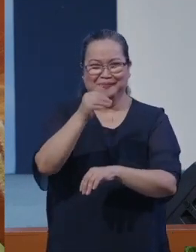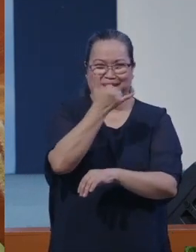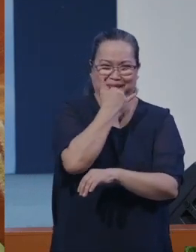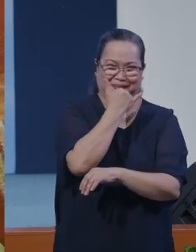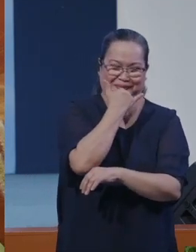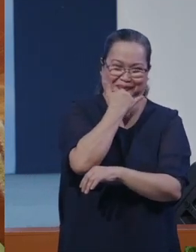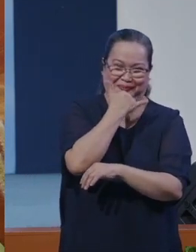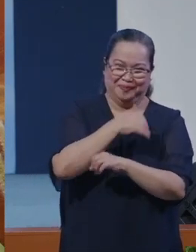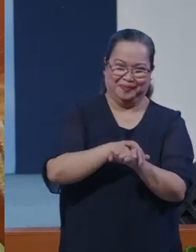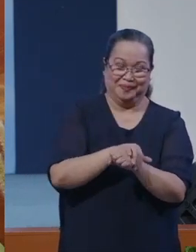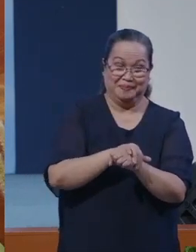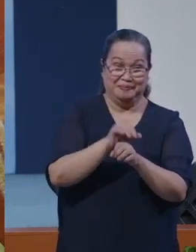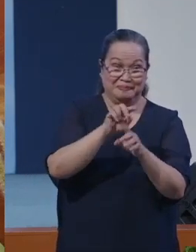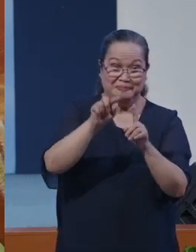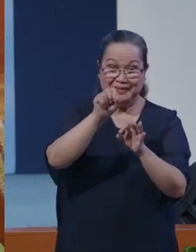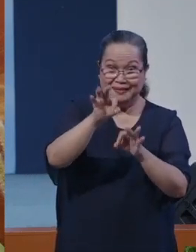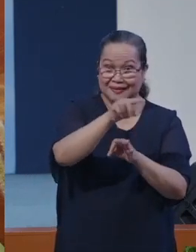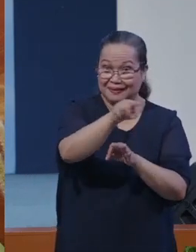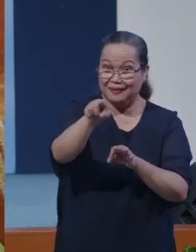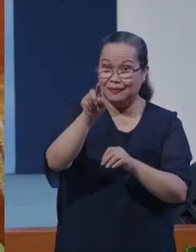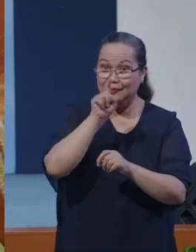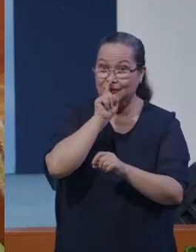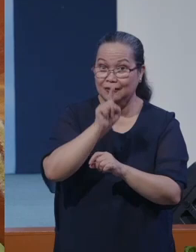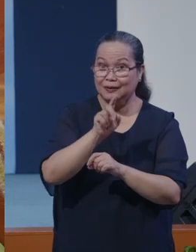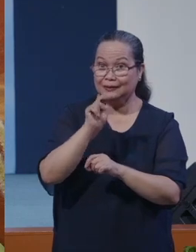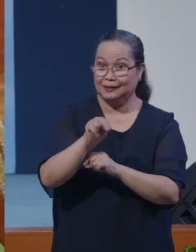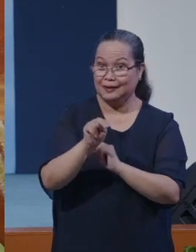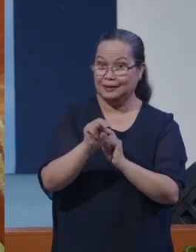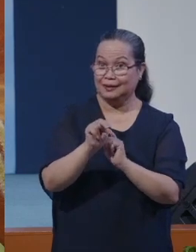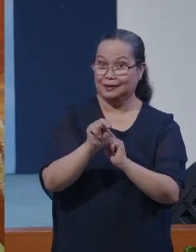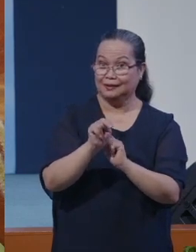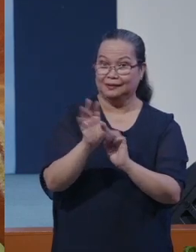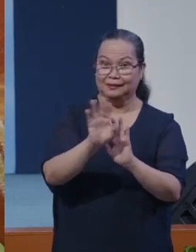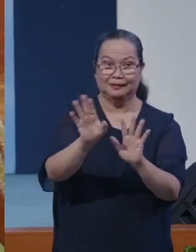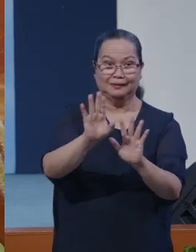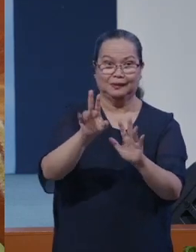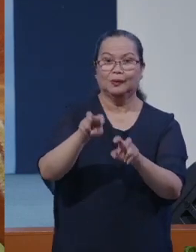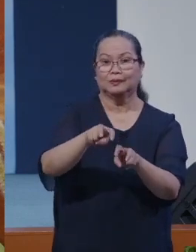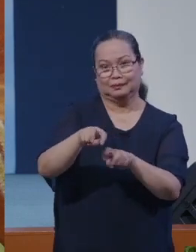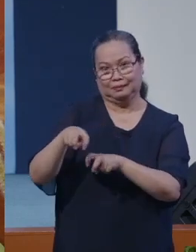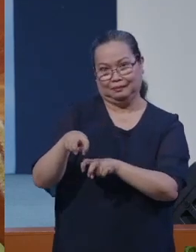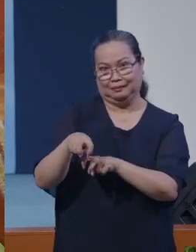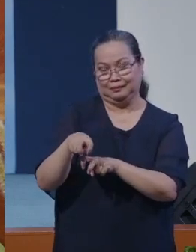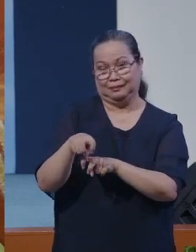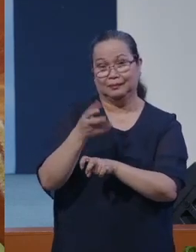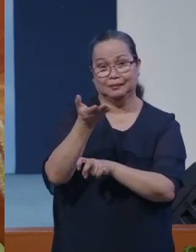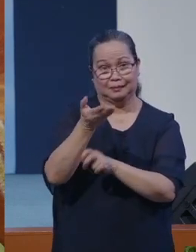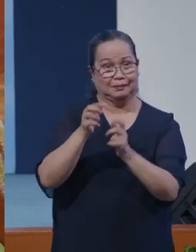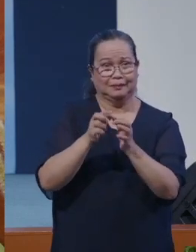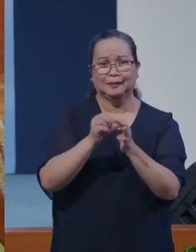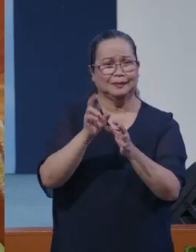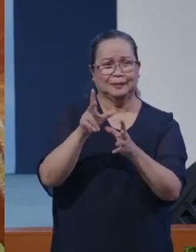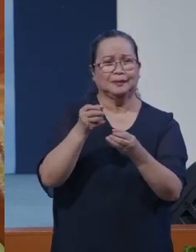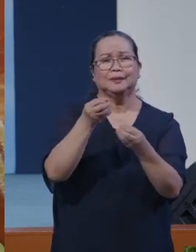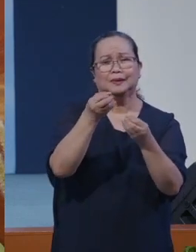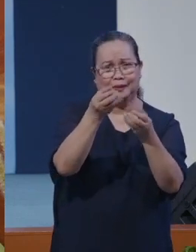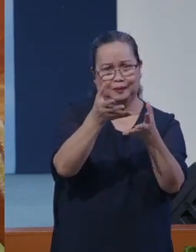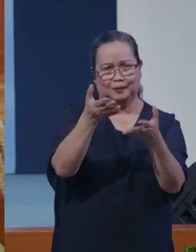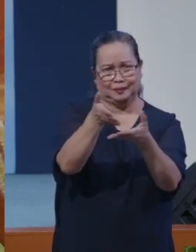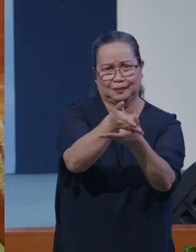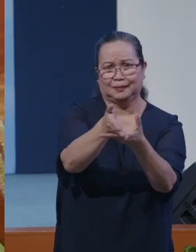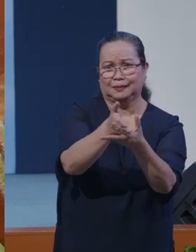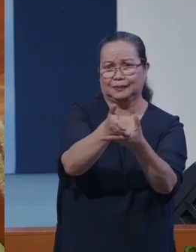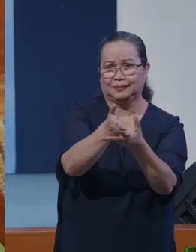ba? Kung meron tunay na nangangailangan, huwag niyong pagkaitan. Magbigay. Magbigay ng